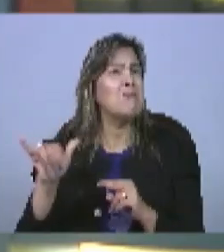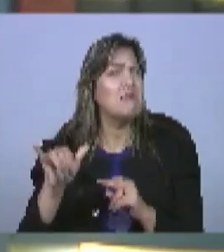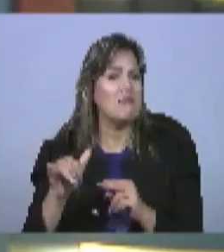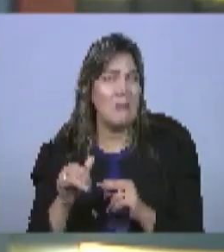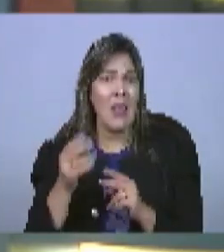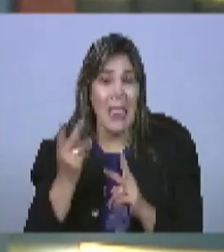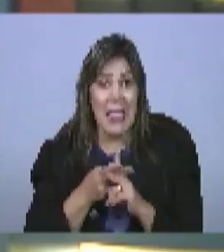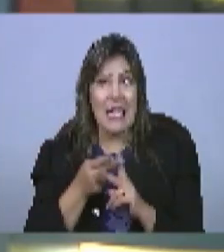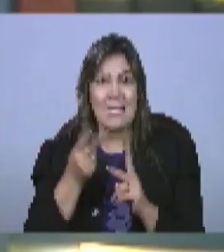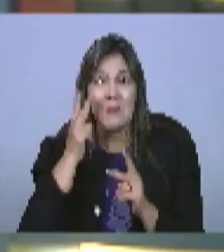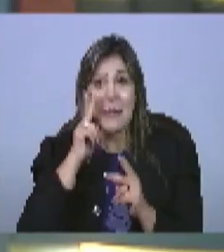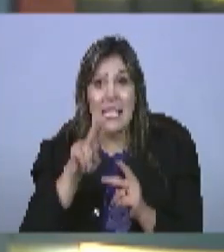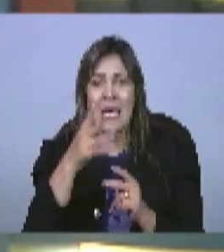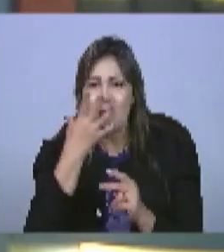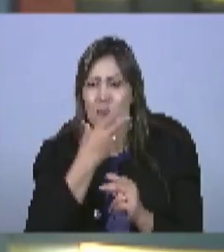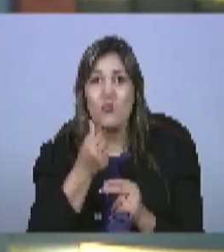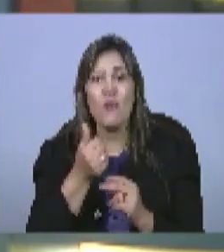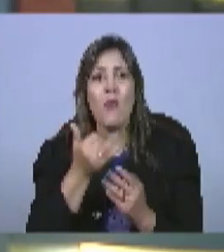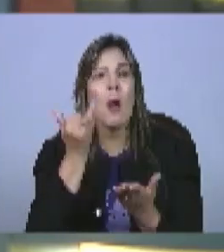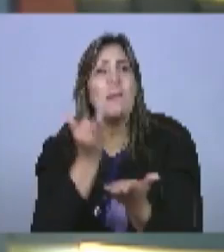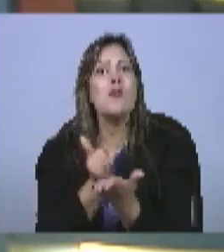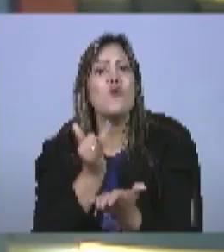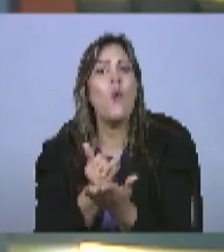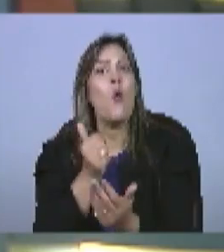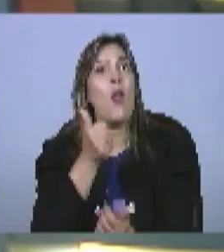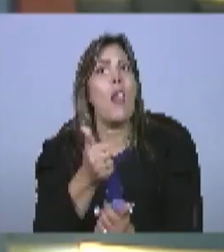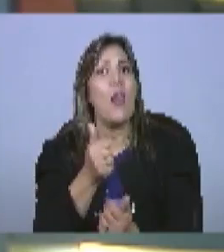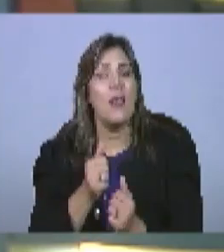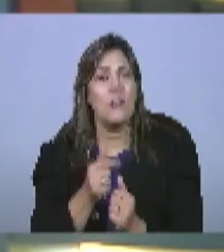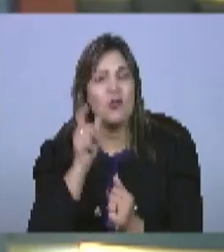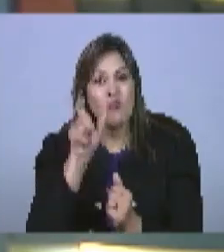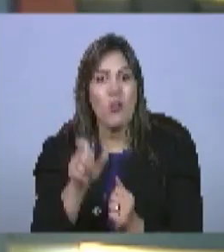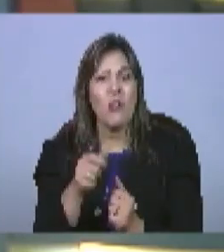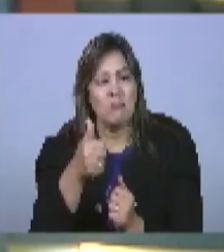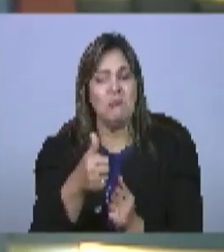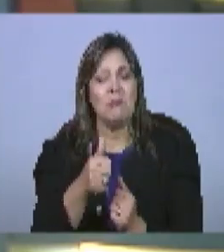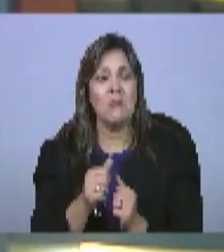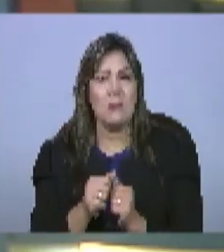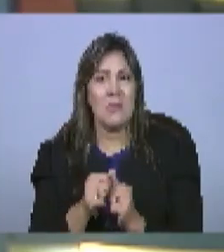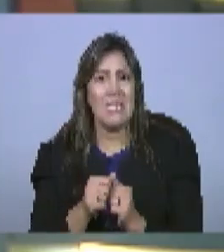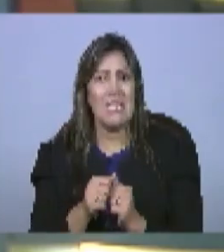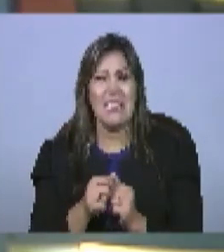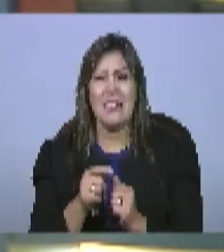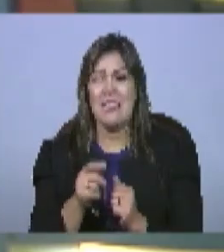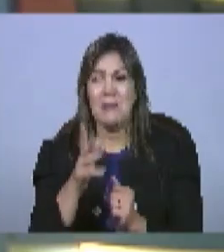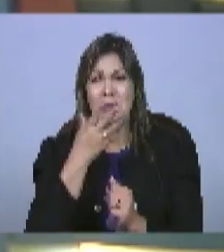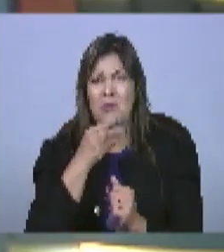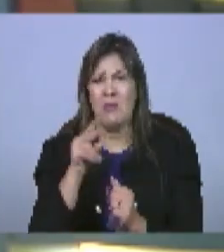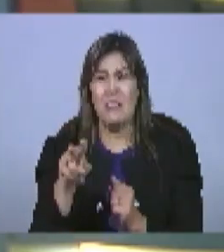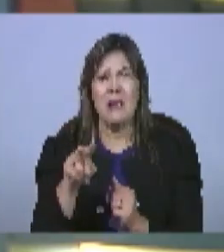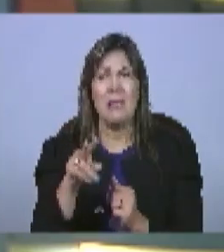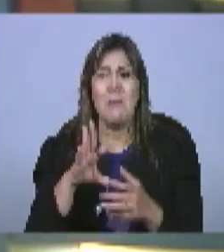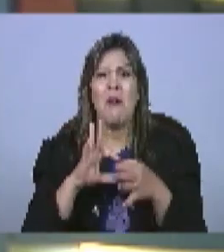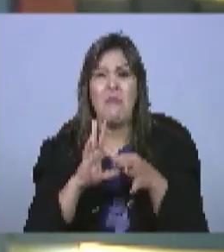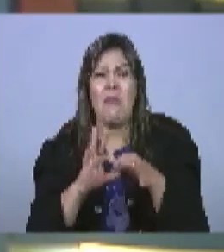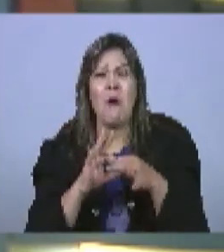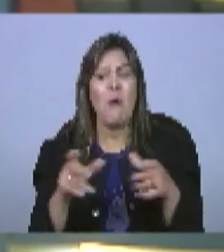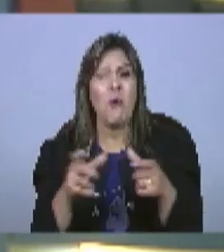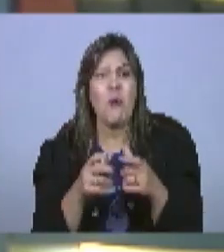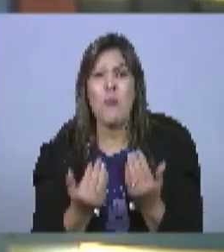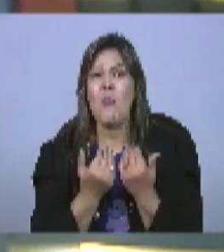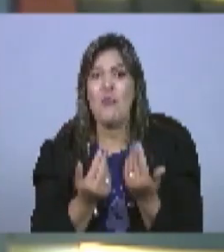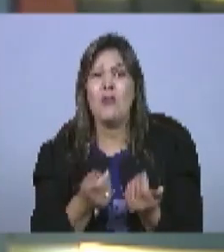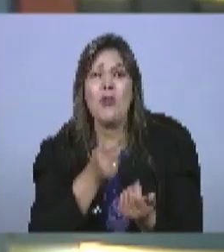في عيون الناس على قد المسؤوليه لان الاستهتار ده هيضعف من علاقاتك الاجتماعيه